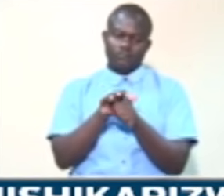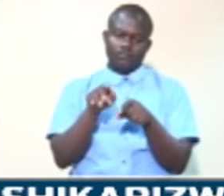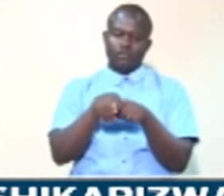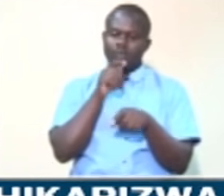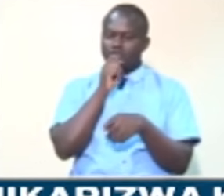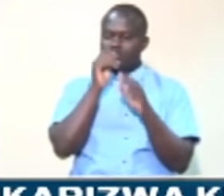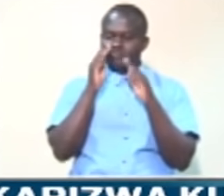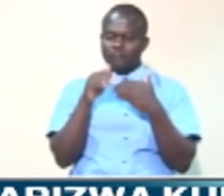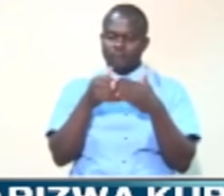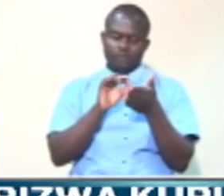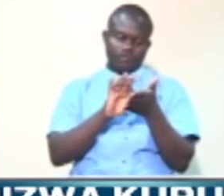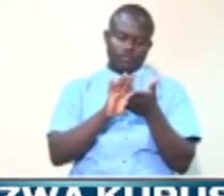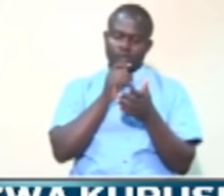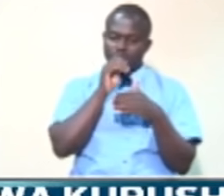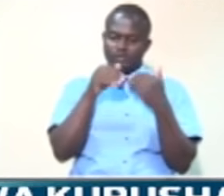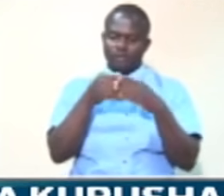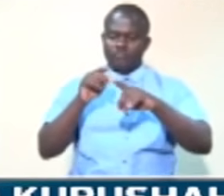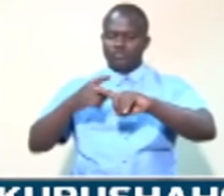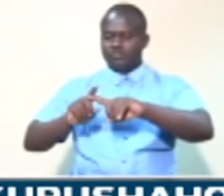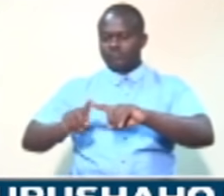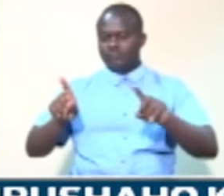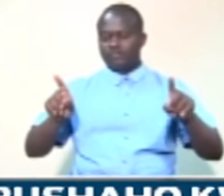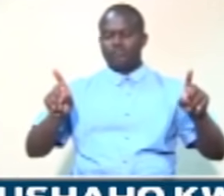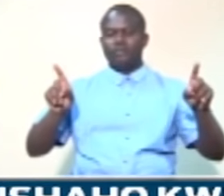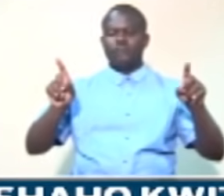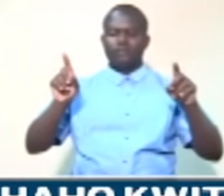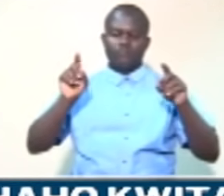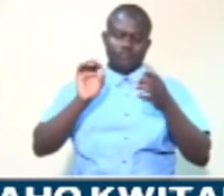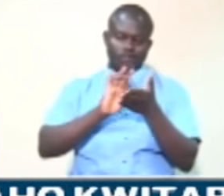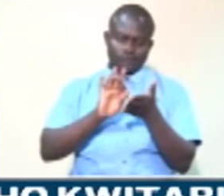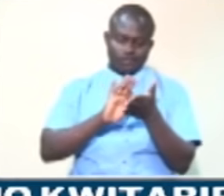nk'abanyamakuru bandika ibinyamakuru bigiye bitandukanye kwandika